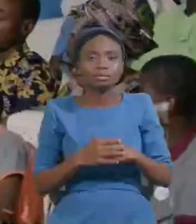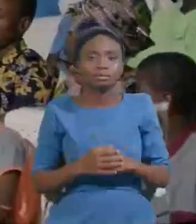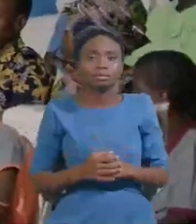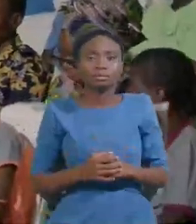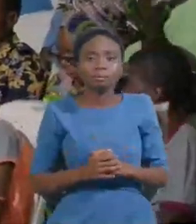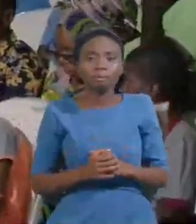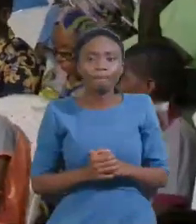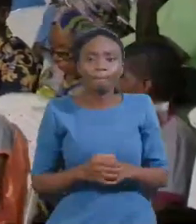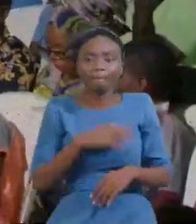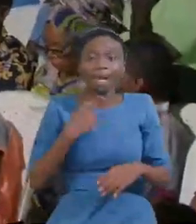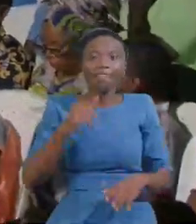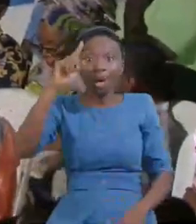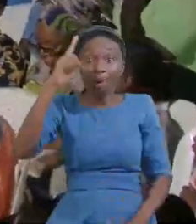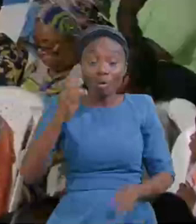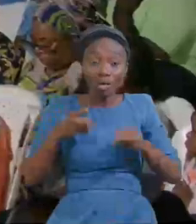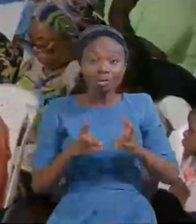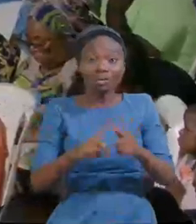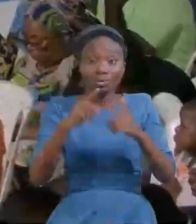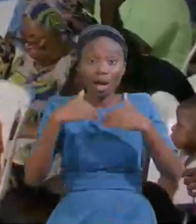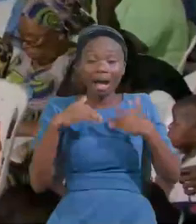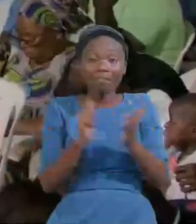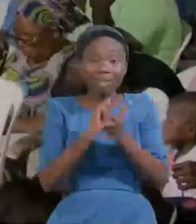Seule la paix avec Dieu vous conduira au ciel.